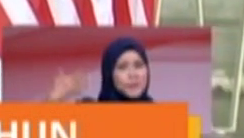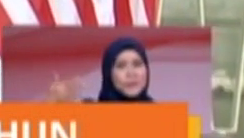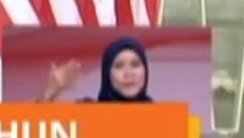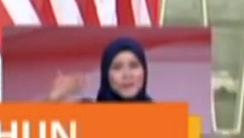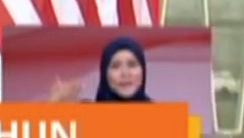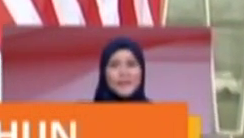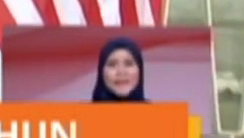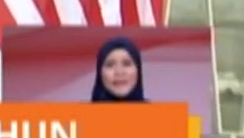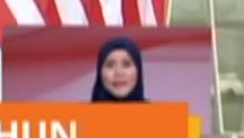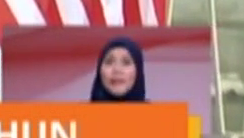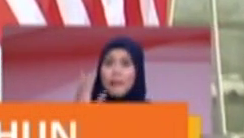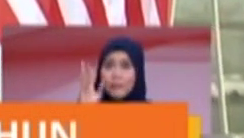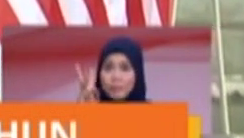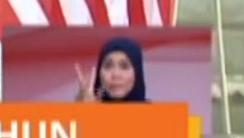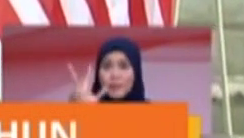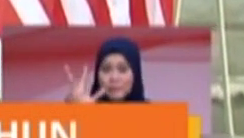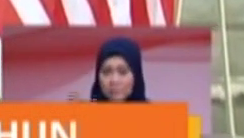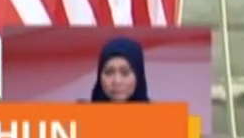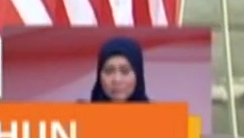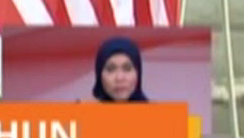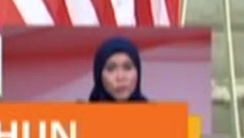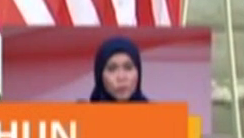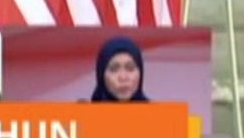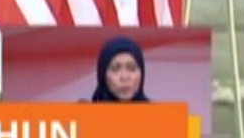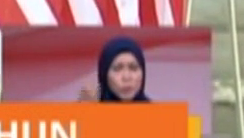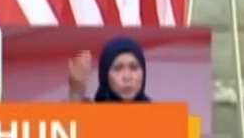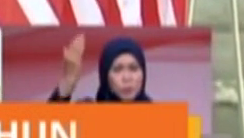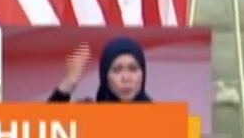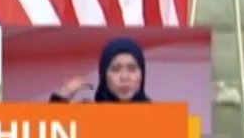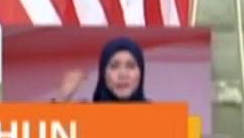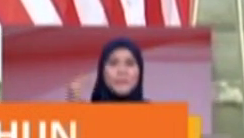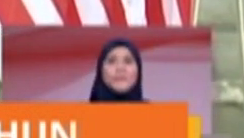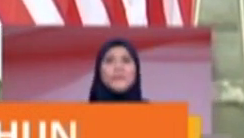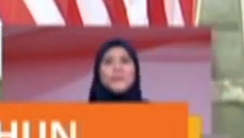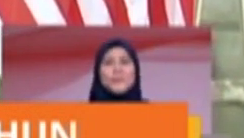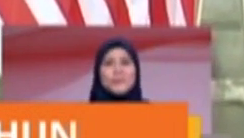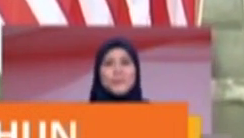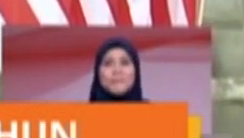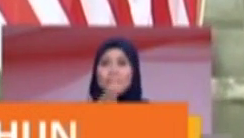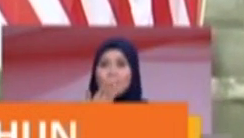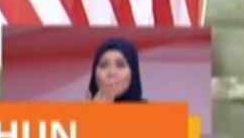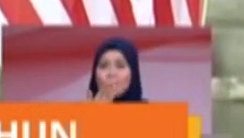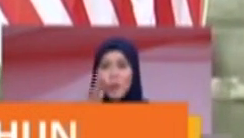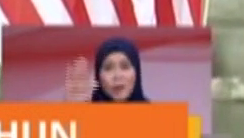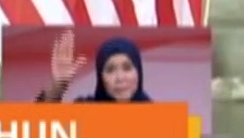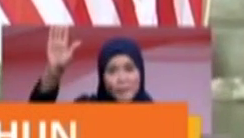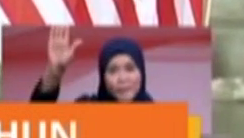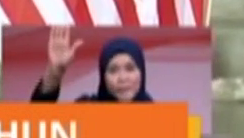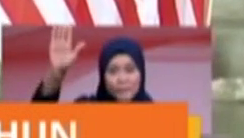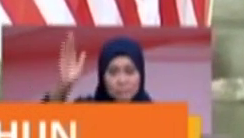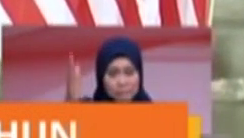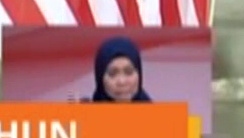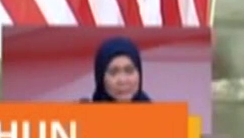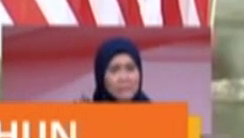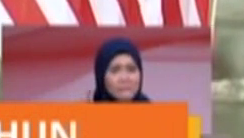Yassin, pengisytiharan 31 Ogos 1957 lalu telah membuka lembaran baru kepada tanah air sebagai sebuah negara